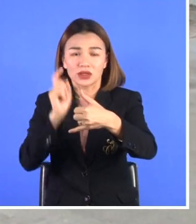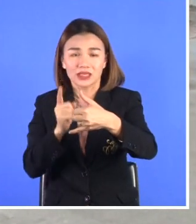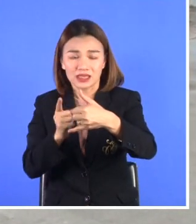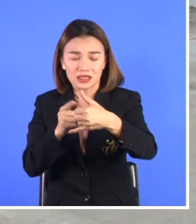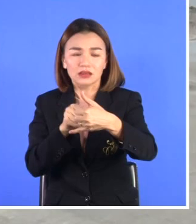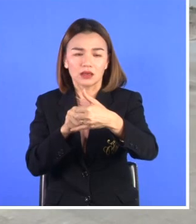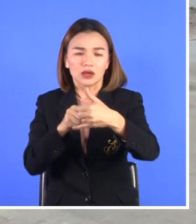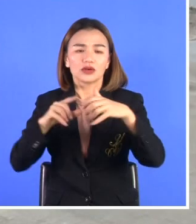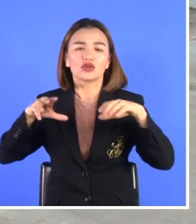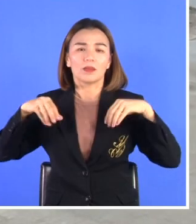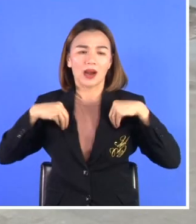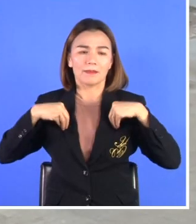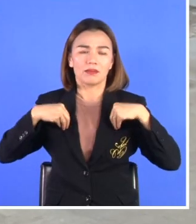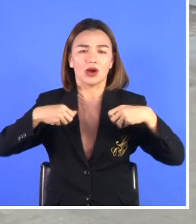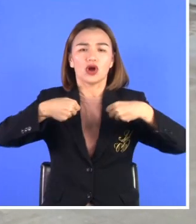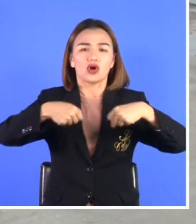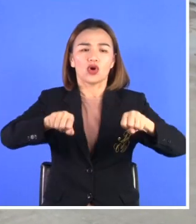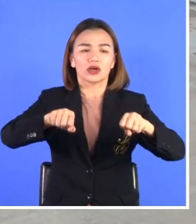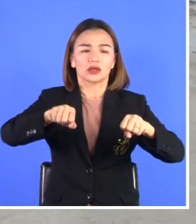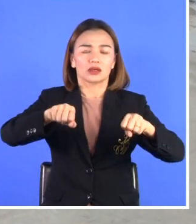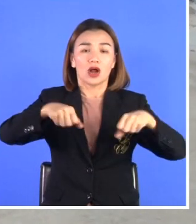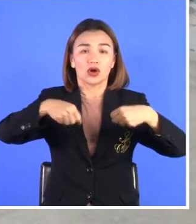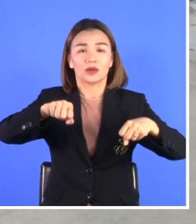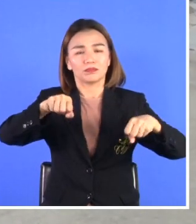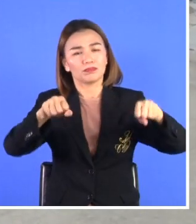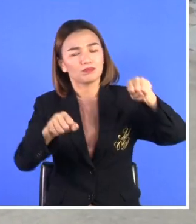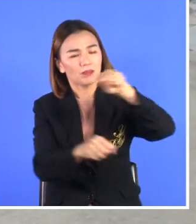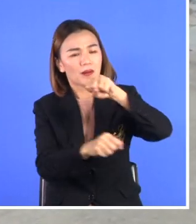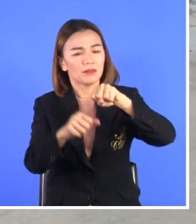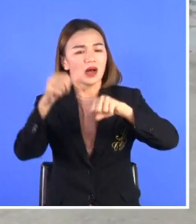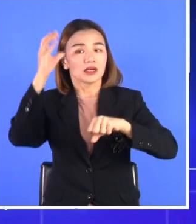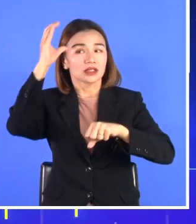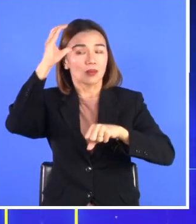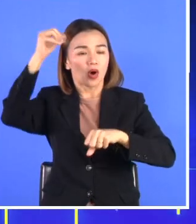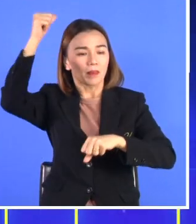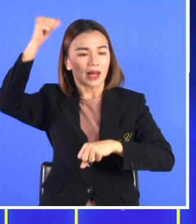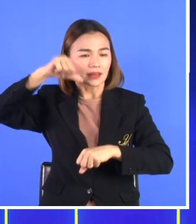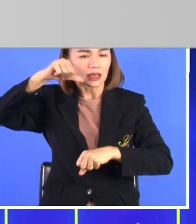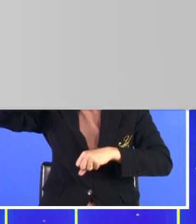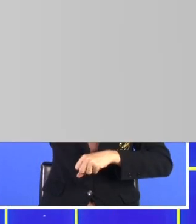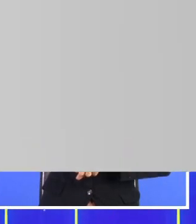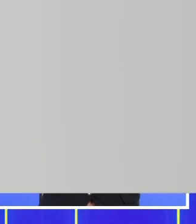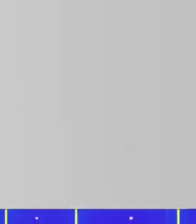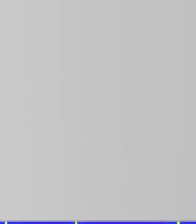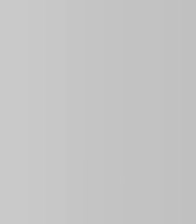ก็ยอมรับเองว่าเกิดอุบัติเหตุนะครับมีผ่าตัดสมองว่าอย่างนั้นก็ต้องไปรักษากันต่อนะครับท่านผู้ชมครับ